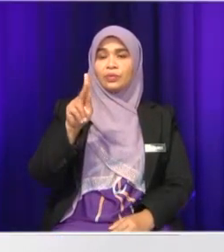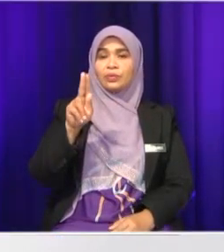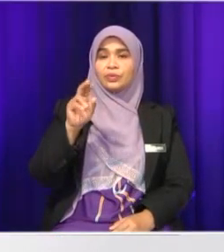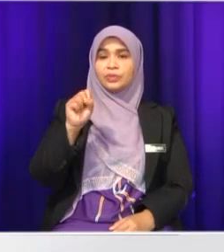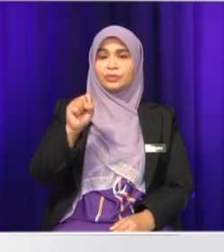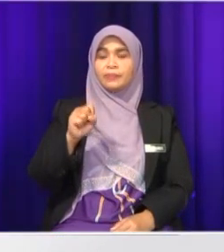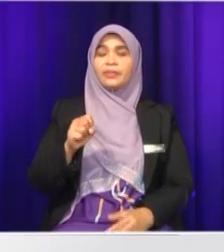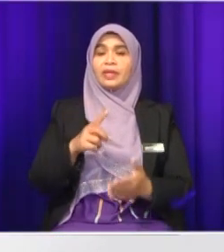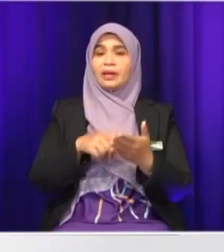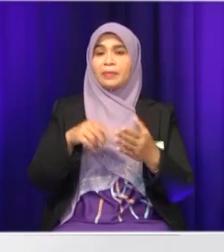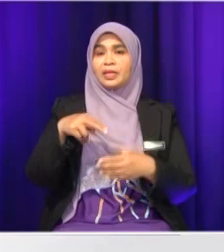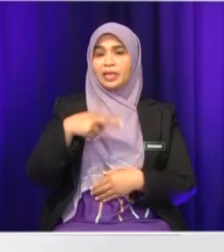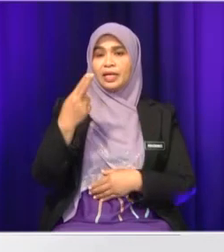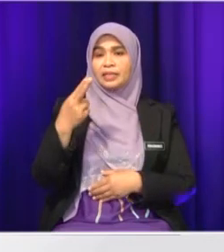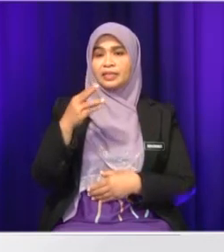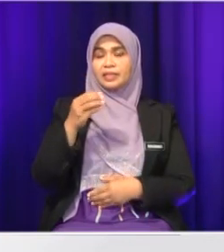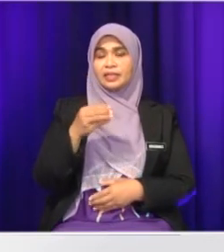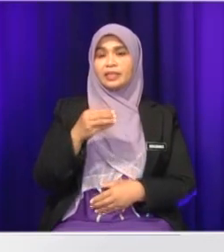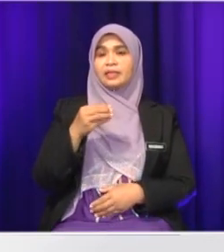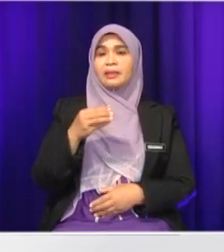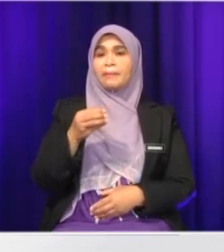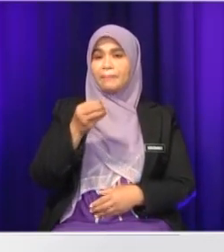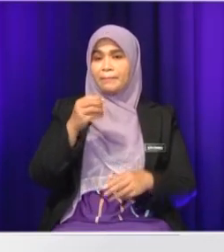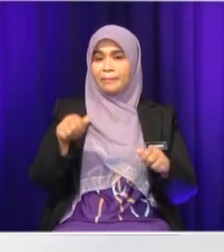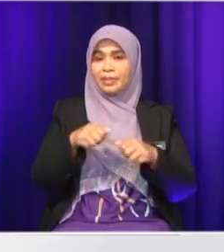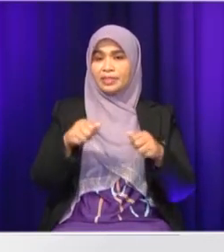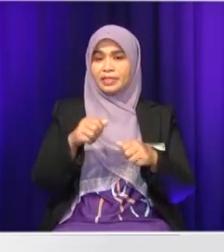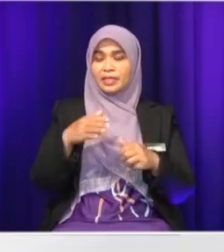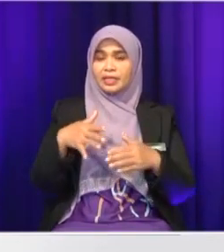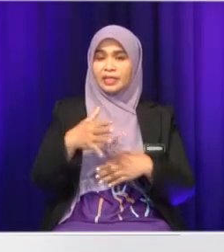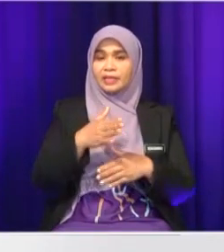ikan itu kalau kita mengukus tadi saya diterangkan